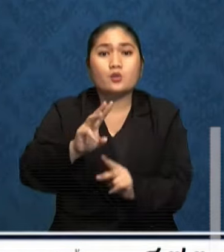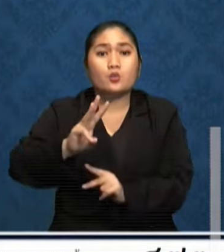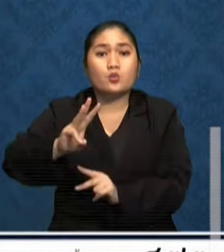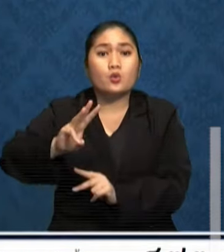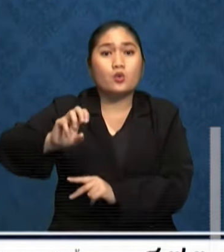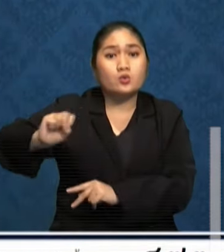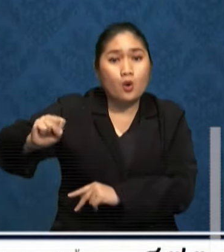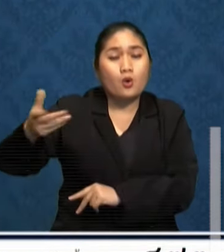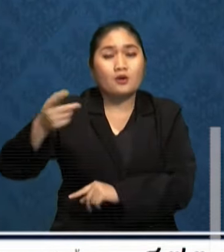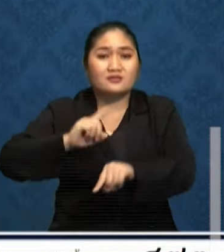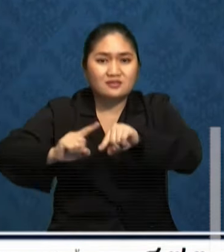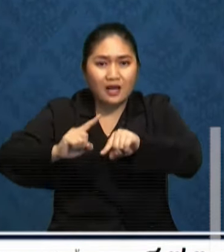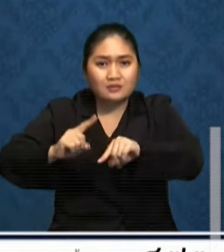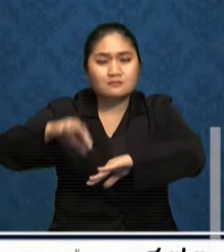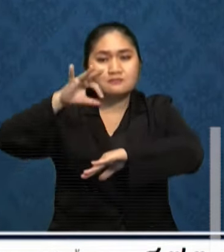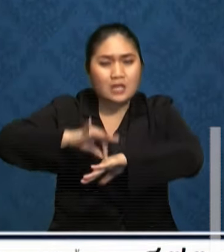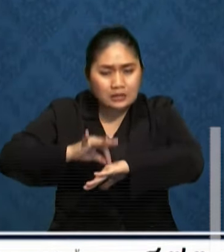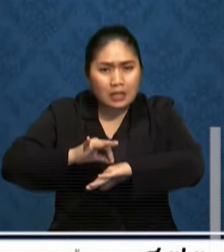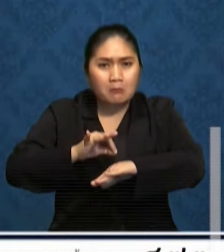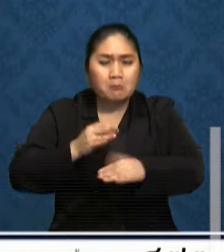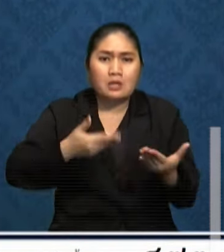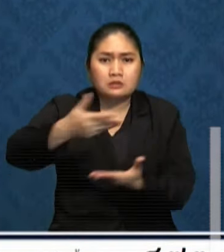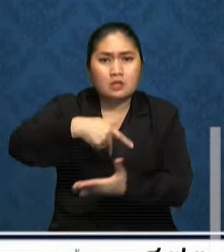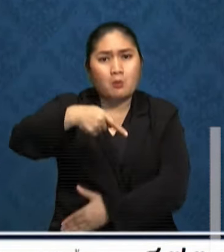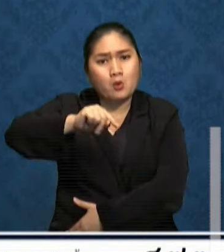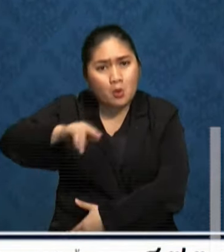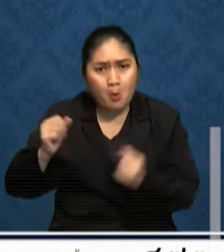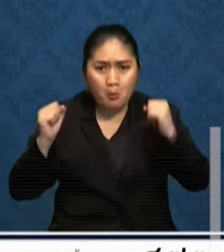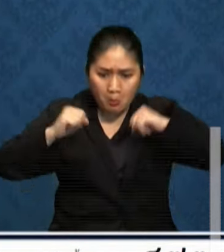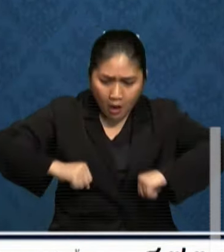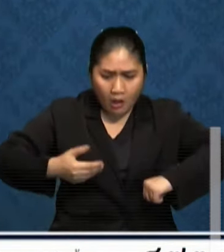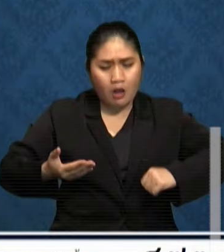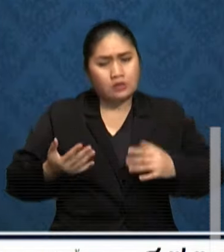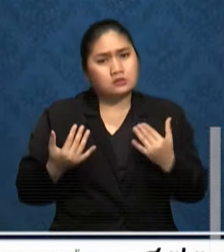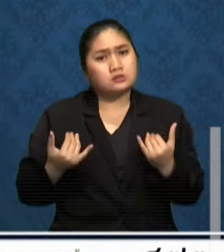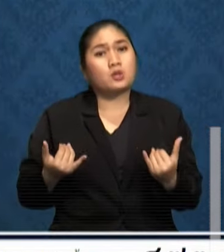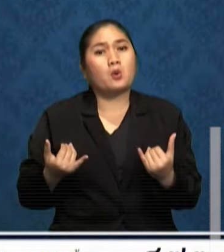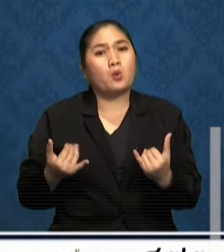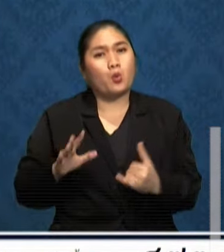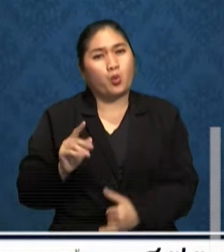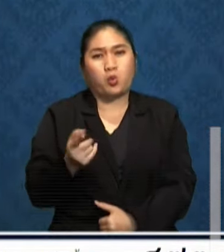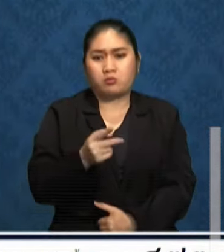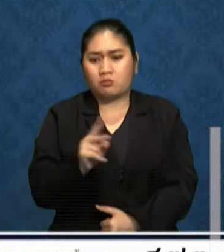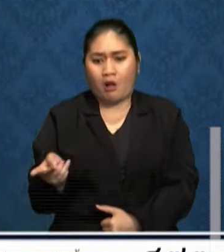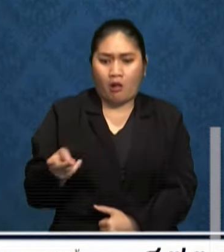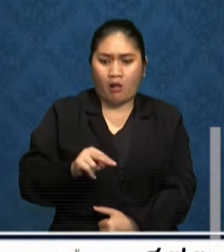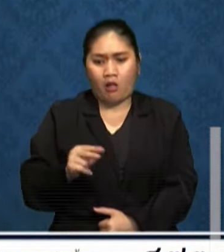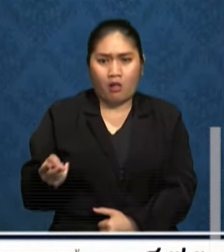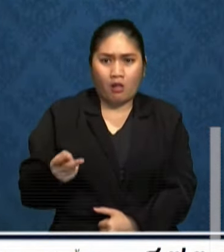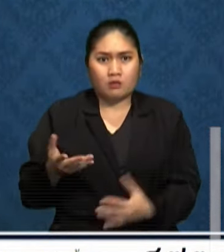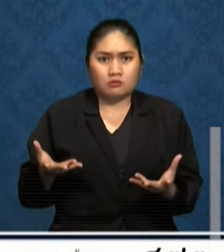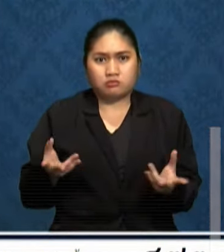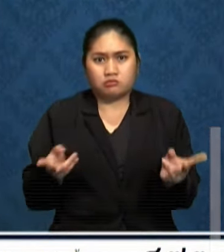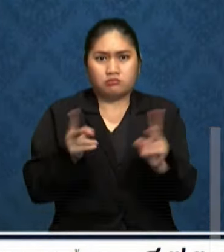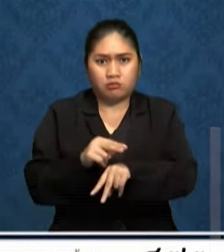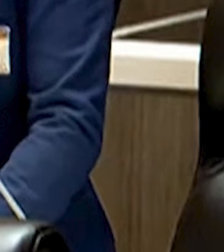ที่ตงขมาเพื่พิจนาร่างพ.บ.ประชามติในครั้งนี้เราจะเห็นครับถึงอาการกลบไปกลบมาของกรรมฐิก